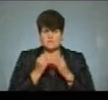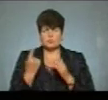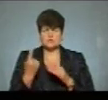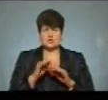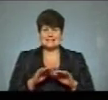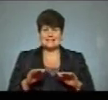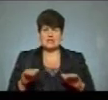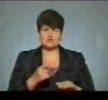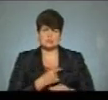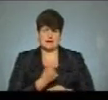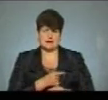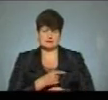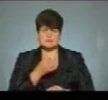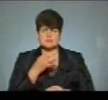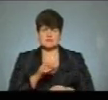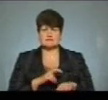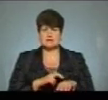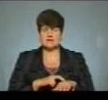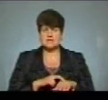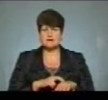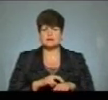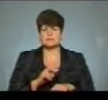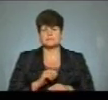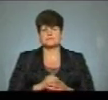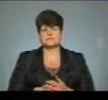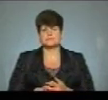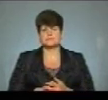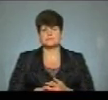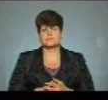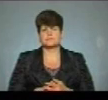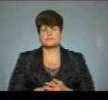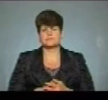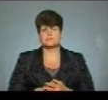обласної дитячої лікарні, повідомив лікар-анестезіолог Богдан Криницький.